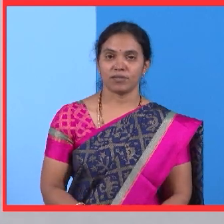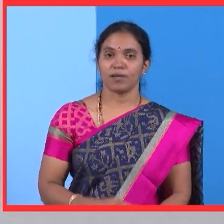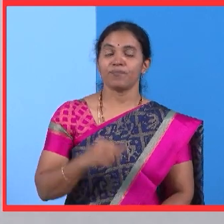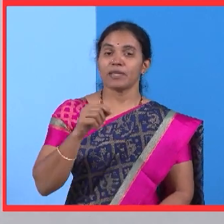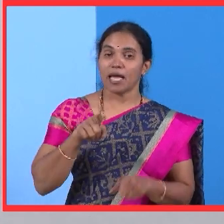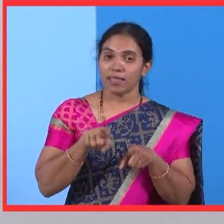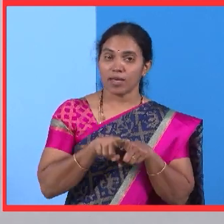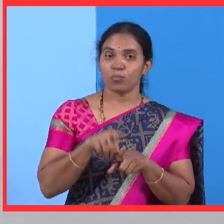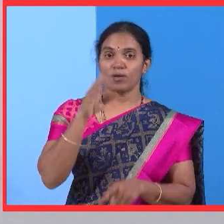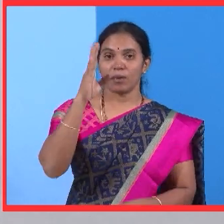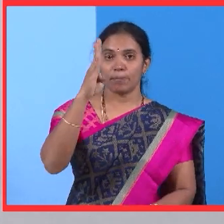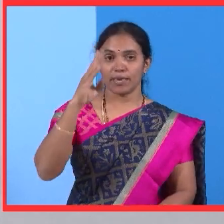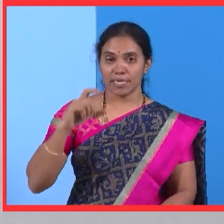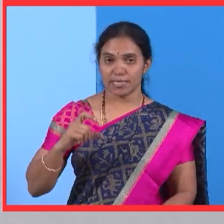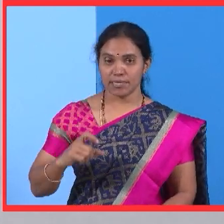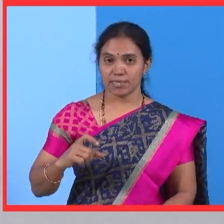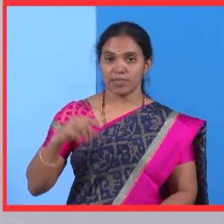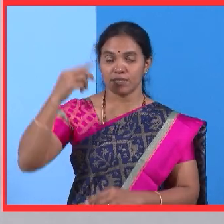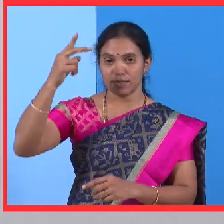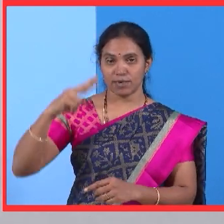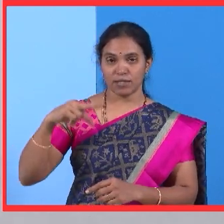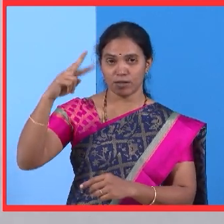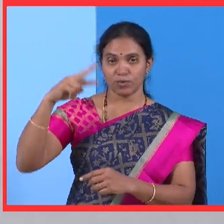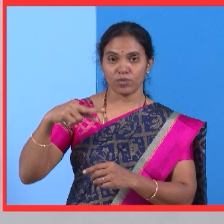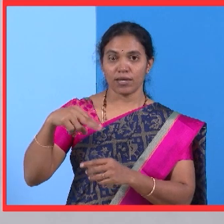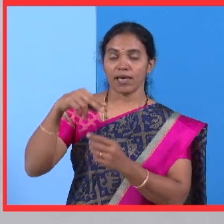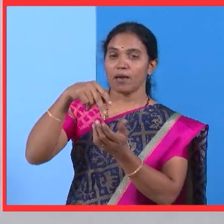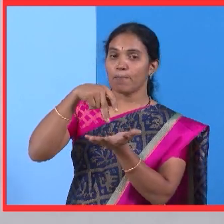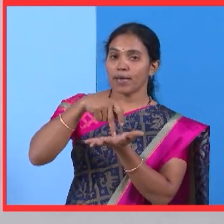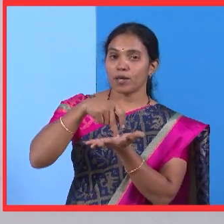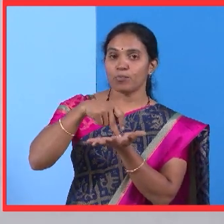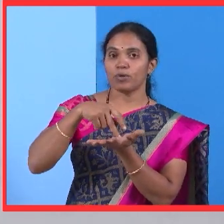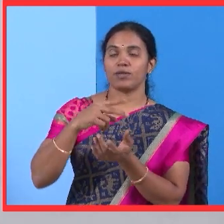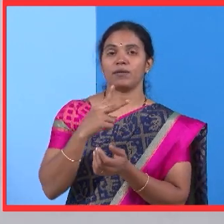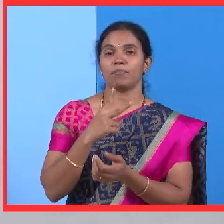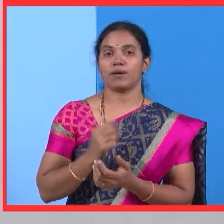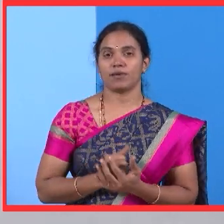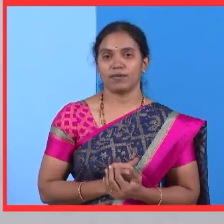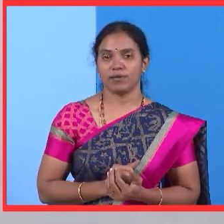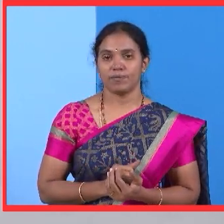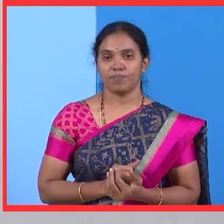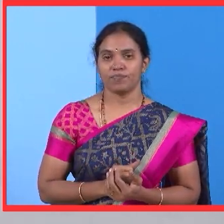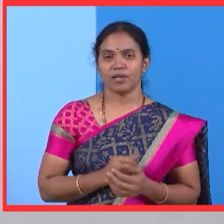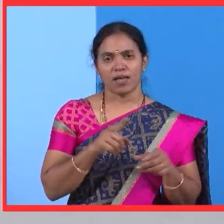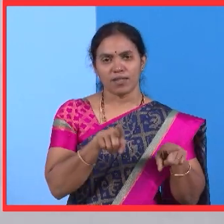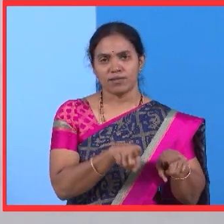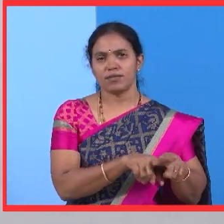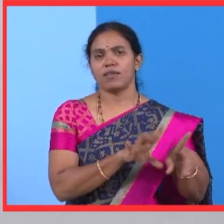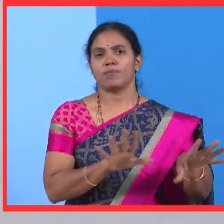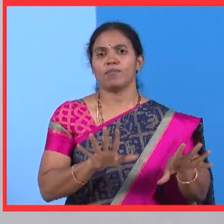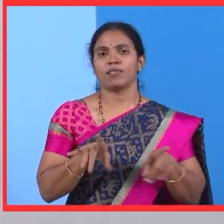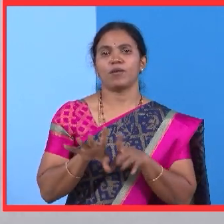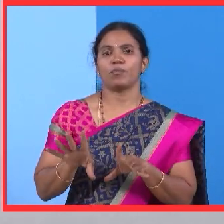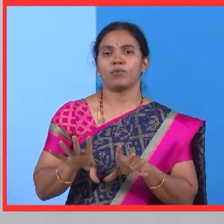துண்டின் மையப்புள்ளியான டீயினுடைய ஆயத்தொலைகளை நாம் கணக்கிட வேண்டும்.